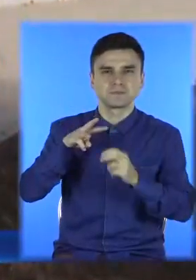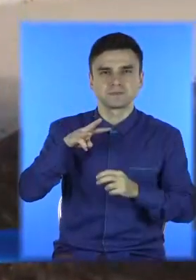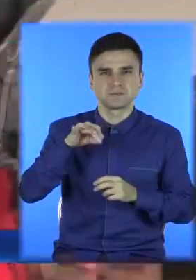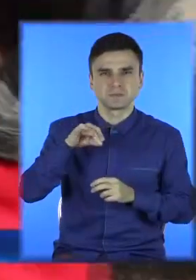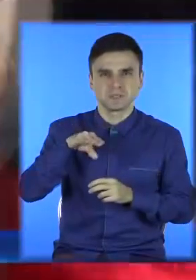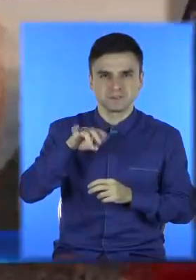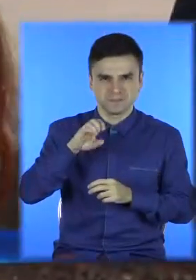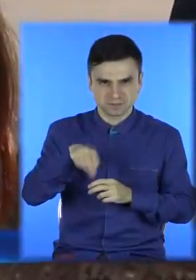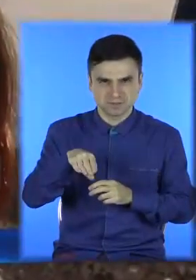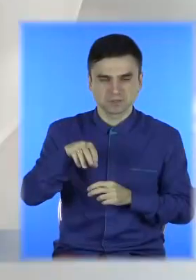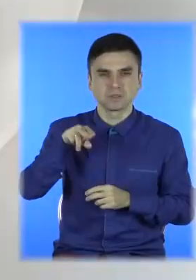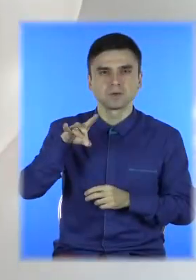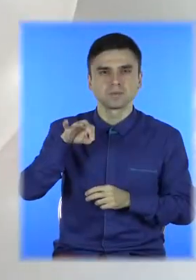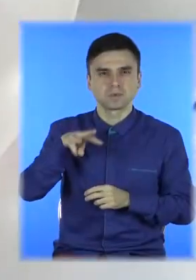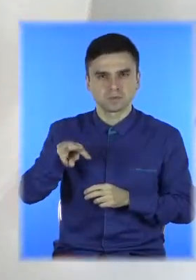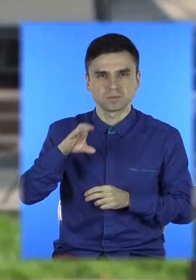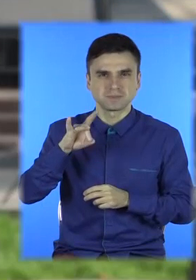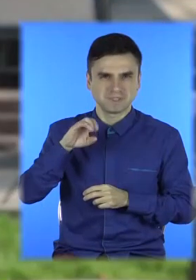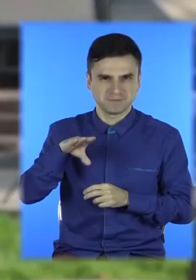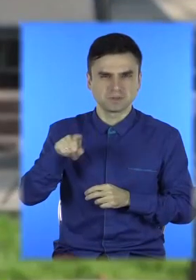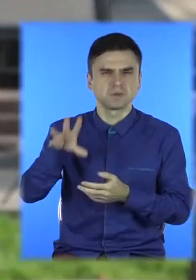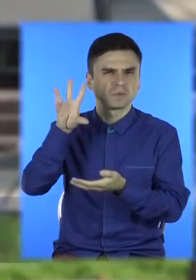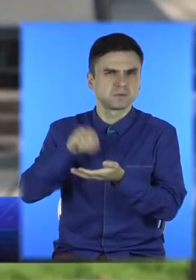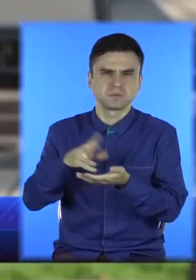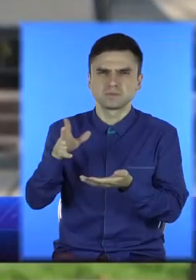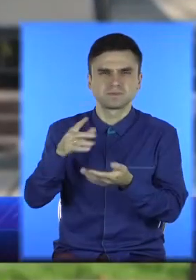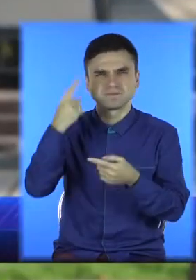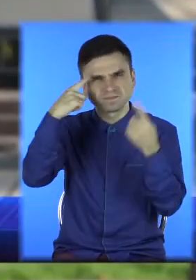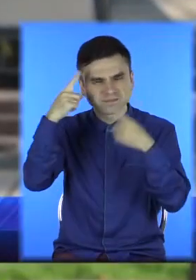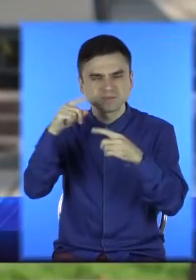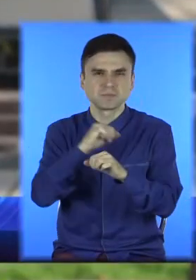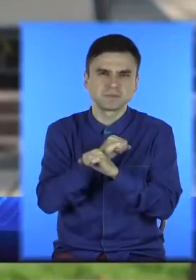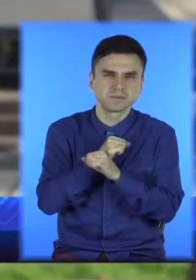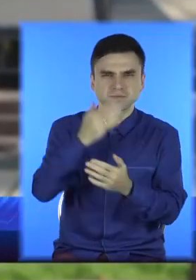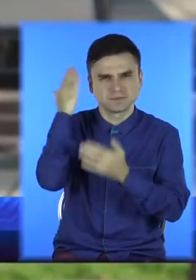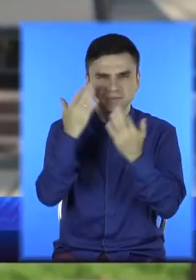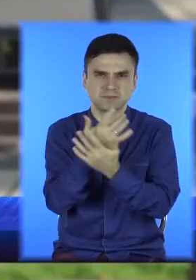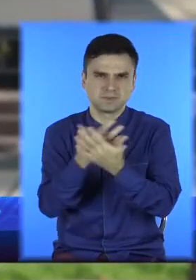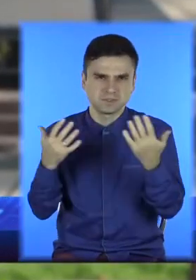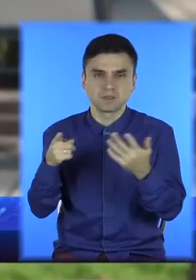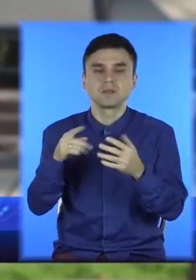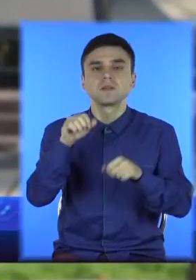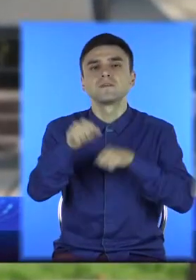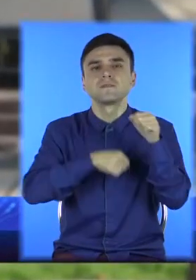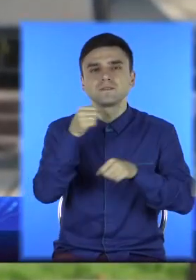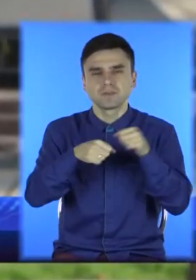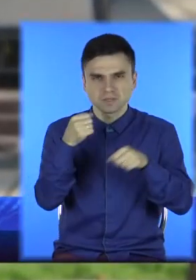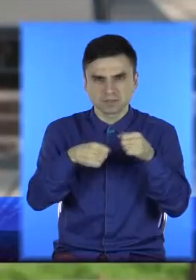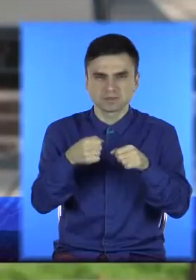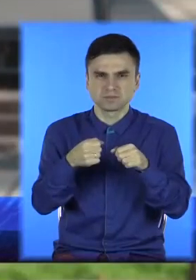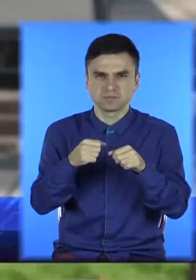у працівників найбільшої ремонтної компанії України. Сьогоднішнє событие для наших сотрудников, а також для жителів Кривого